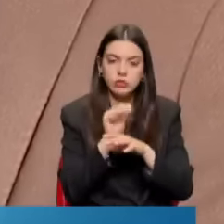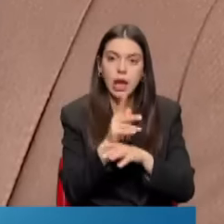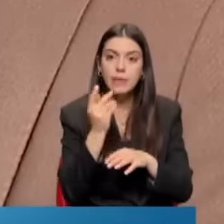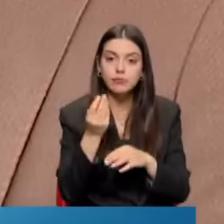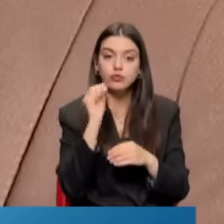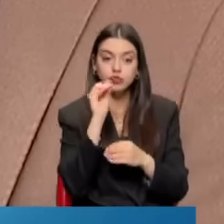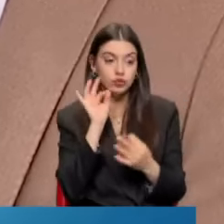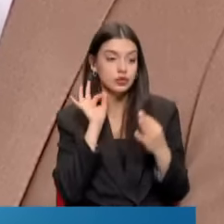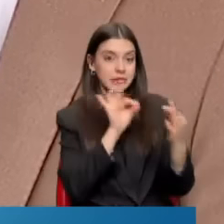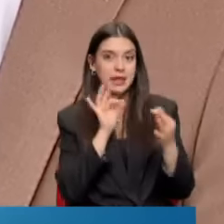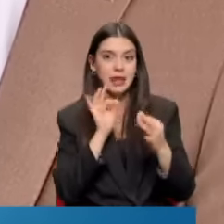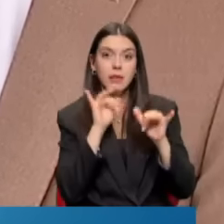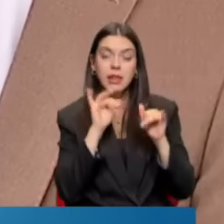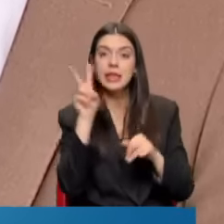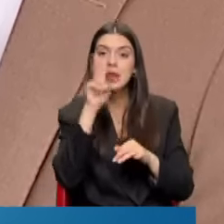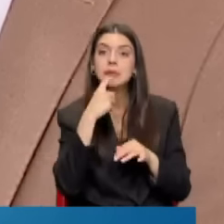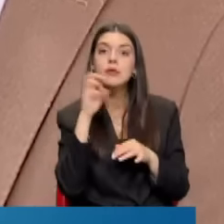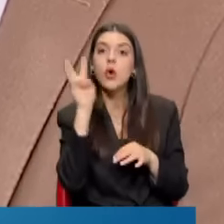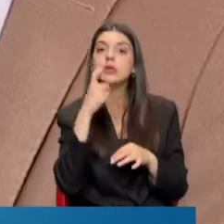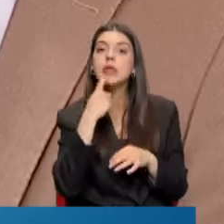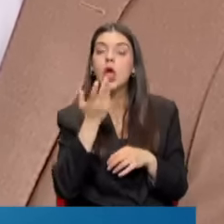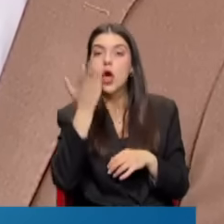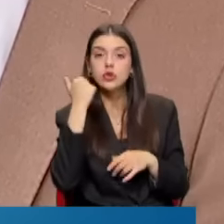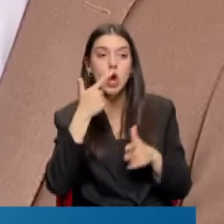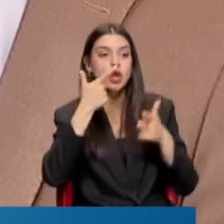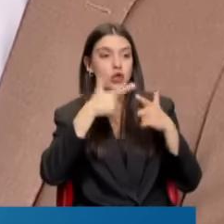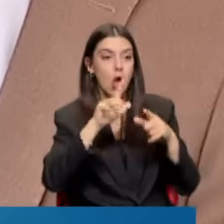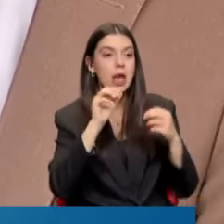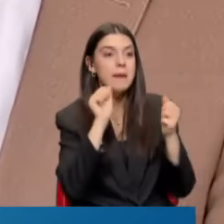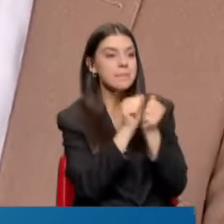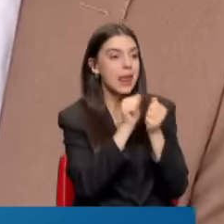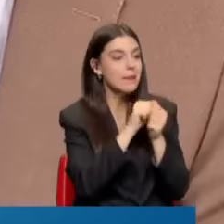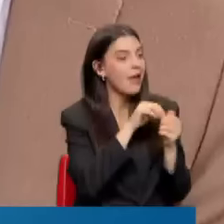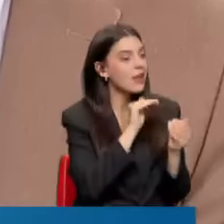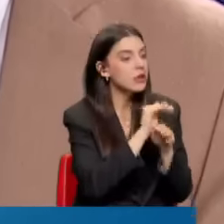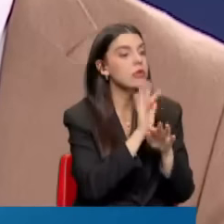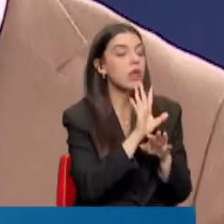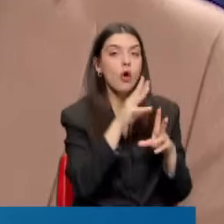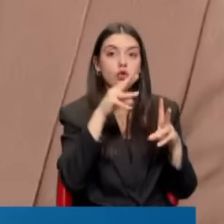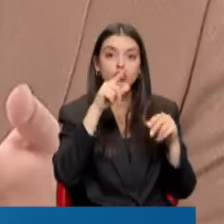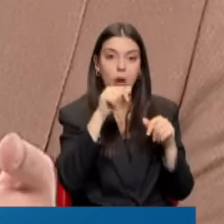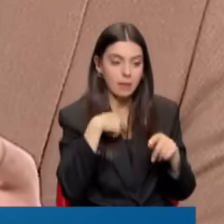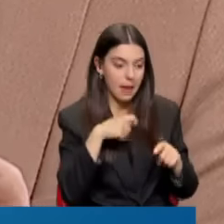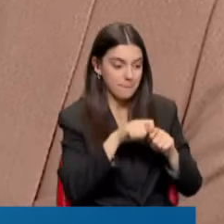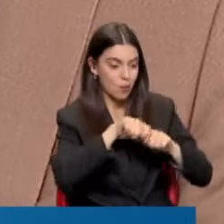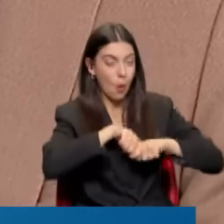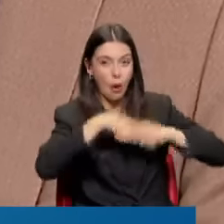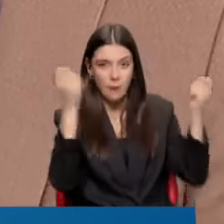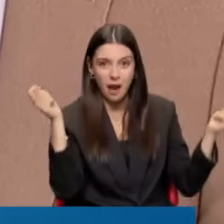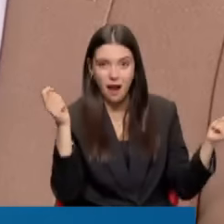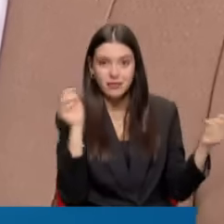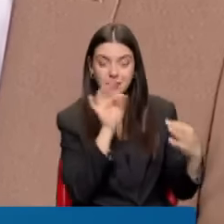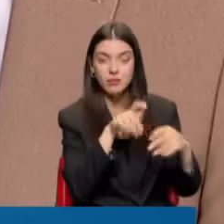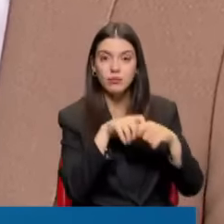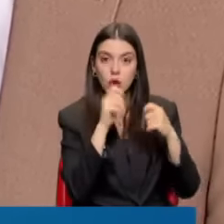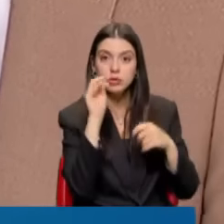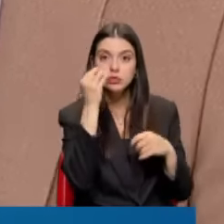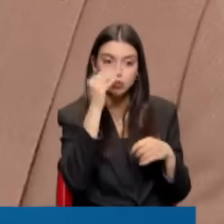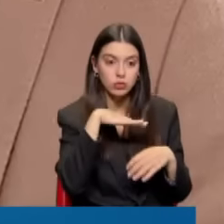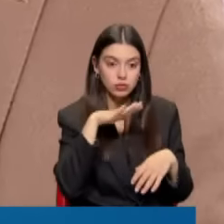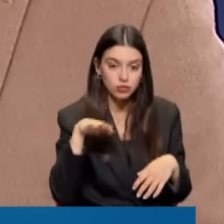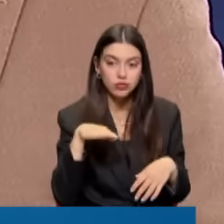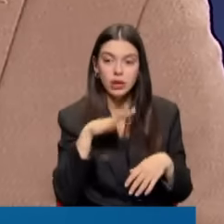ilişki Bundan 20 yıl önce 30 yıl önce olduğu gibi köyle kurduğumuz ilişki değil toprakla bağımız koptuktan sonra çocuk yapma istenci